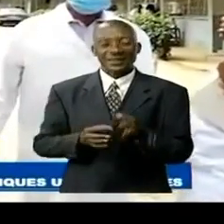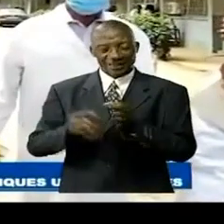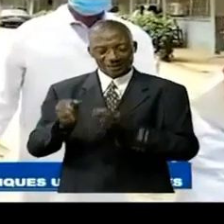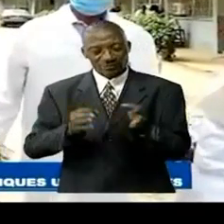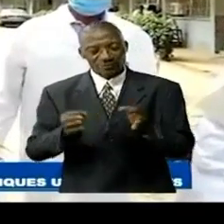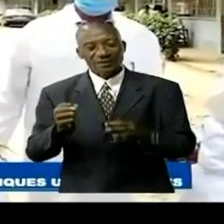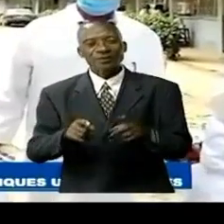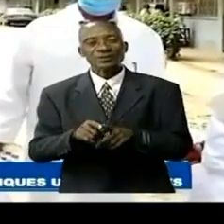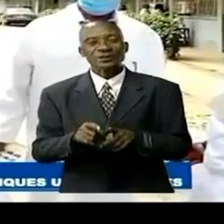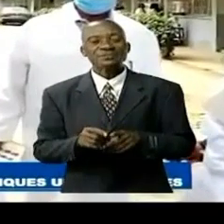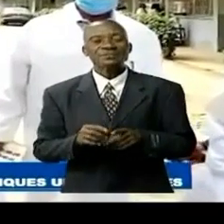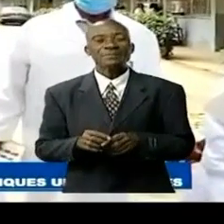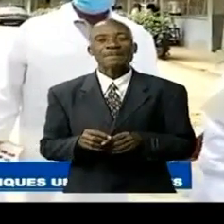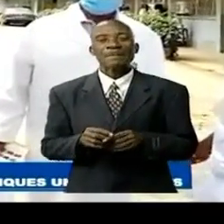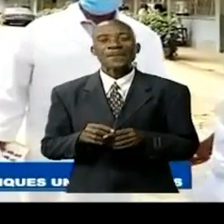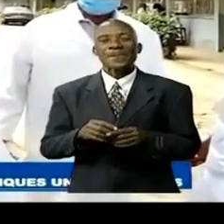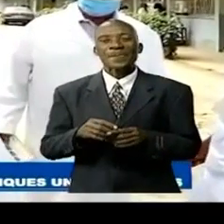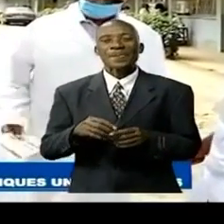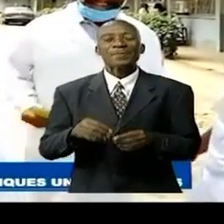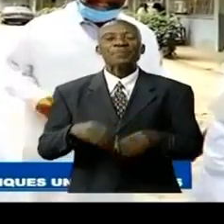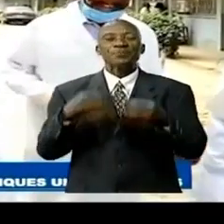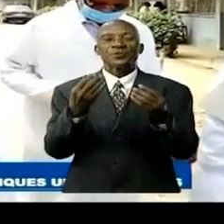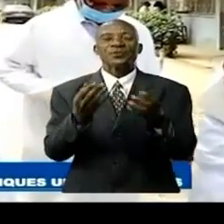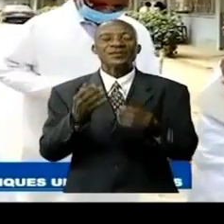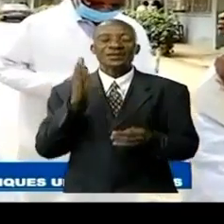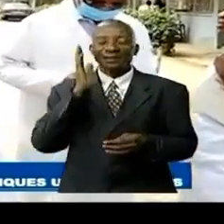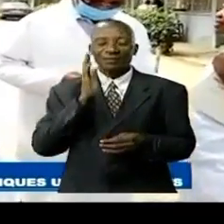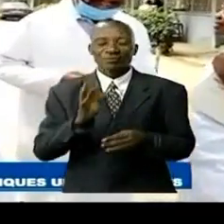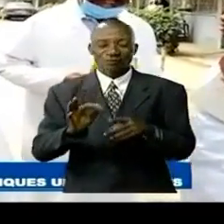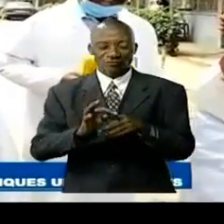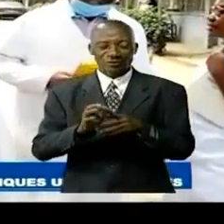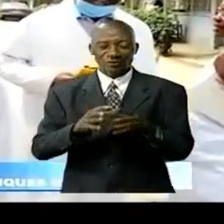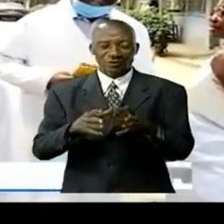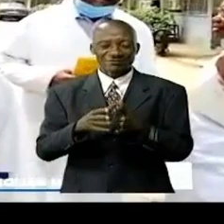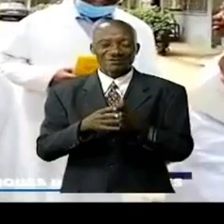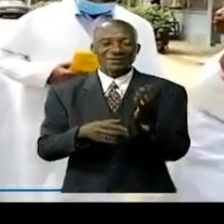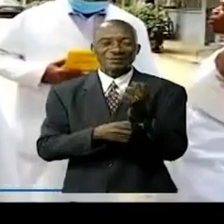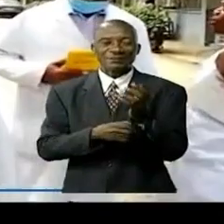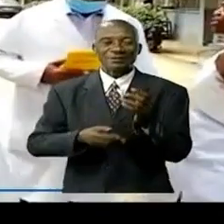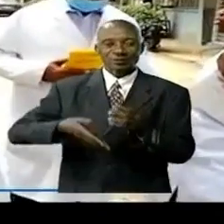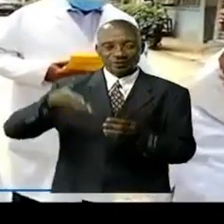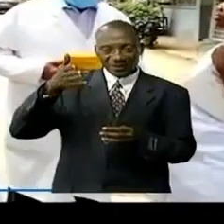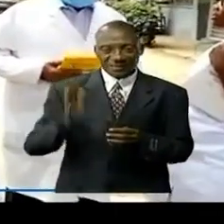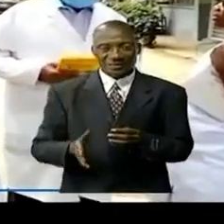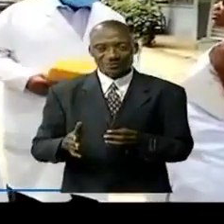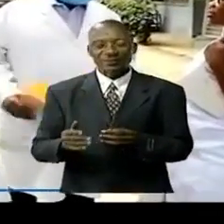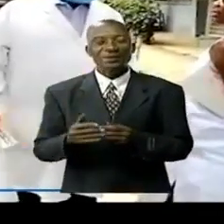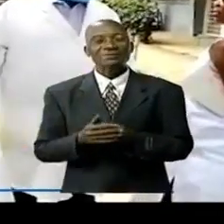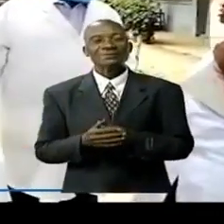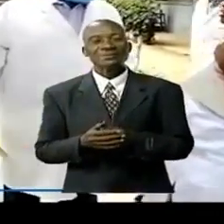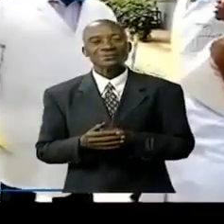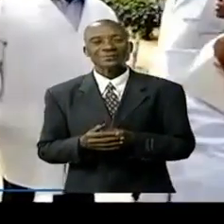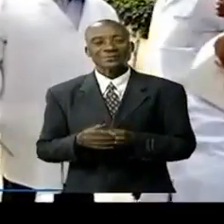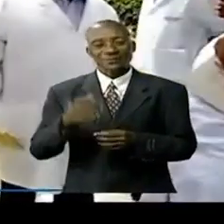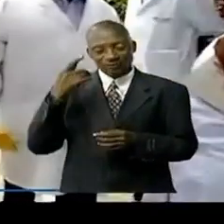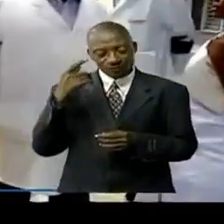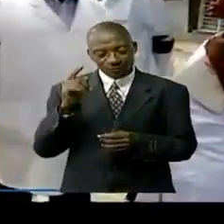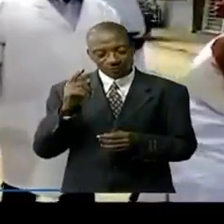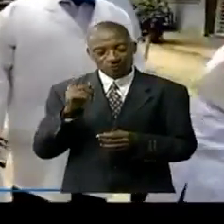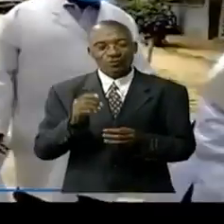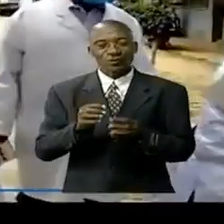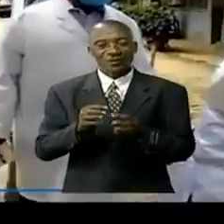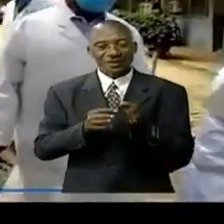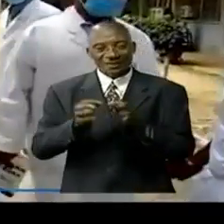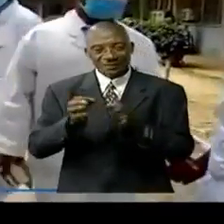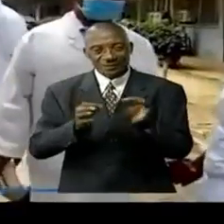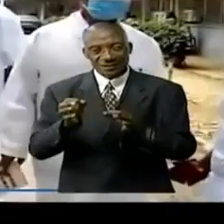la formation en chirurgie par spécialité, c'est-à-dire on va diplômer non seulement les chirurgiens généraux, mais on peut